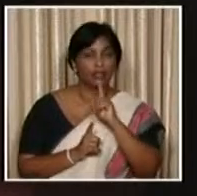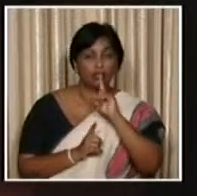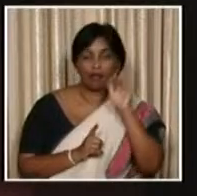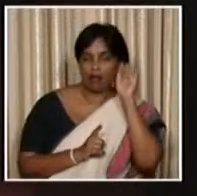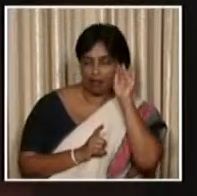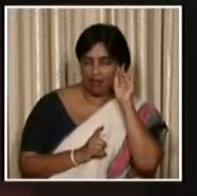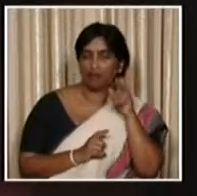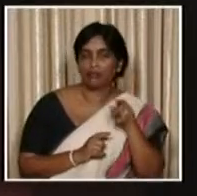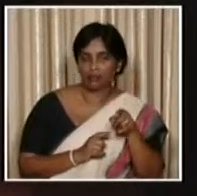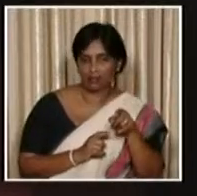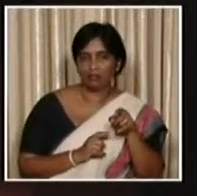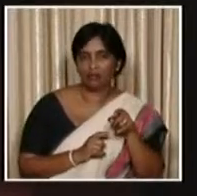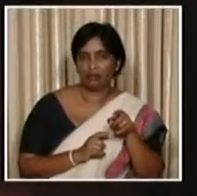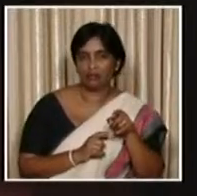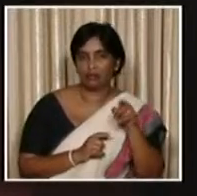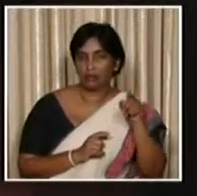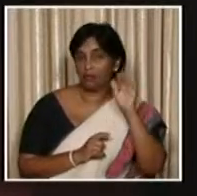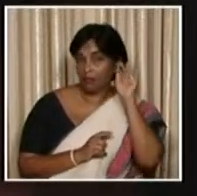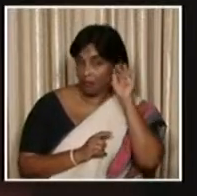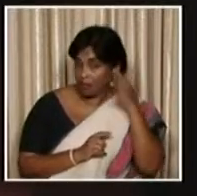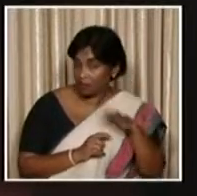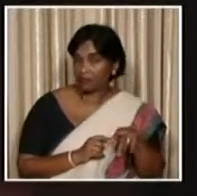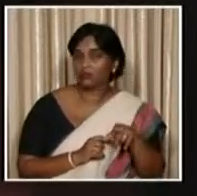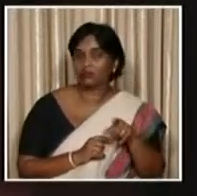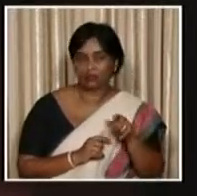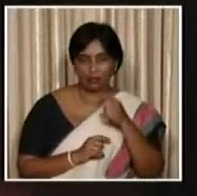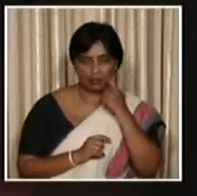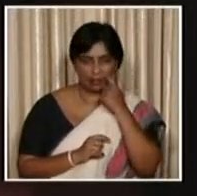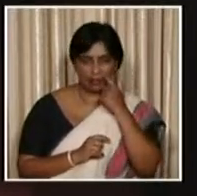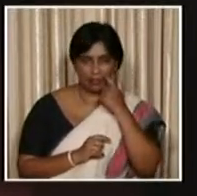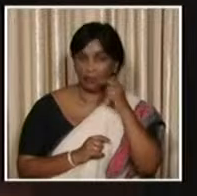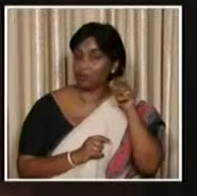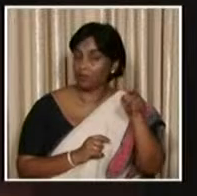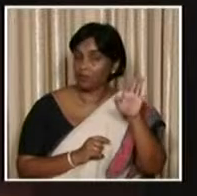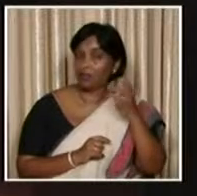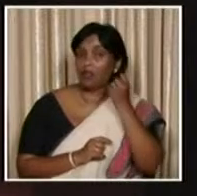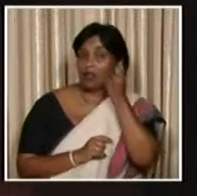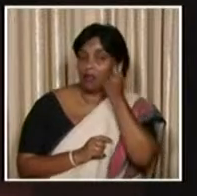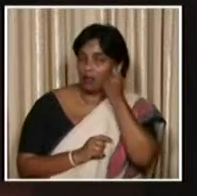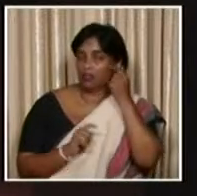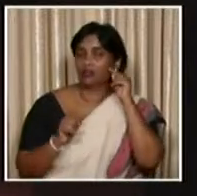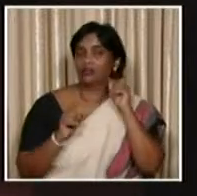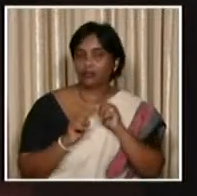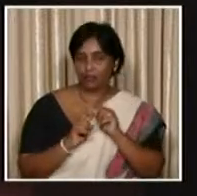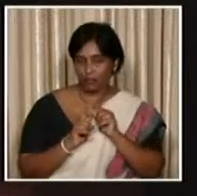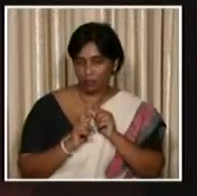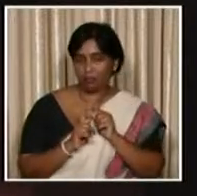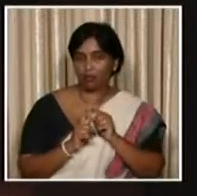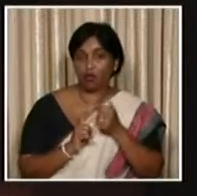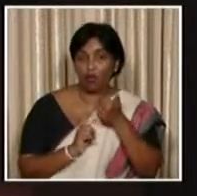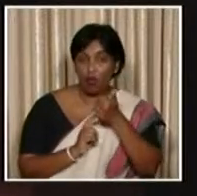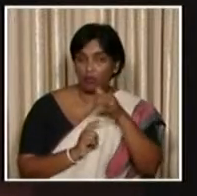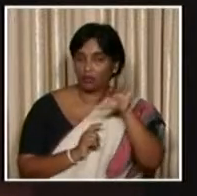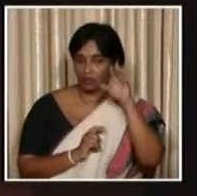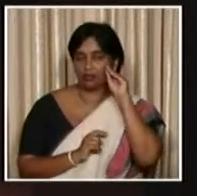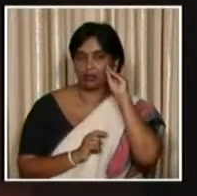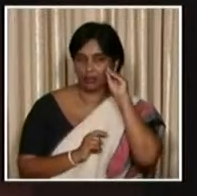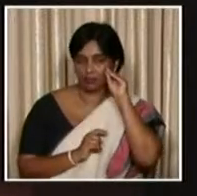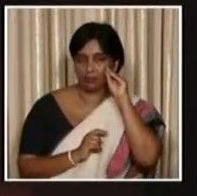දෙන්න. ඔබතුමා සවන් දීලා එතුමාගේ අදහස් පිළිබඳව හොඳ අවබෝධයක් ලබා